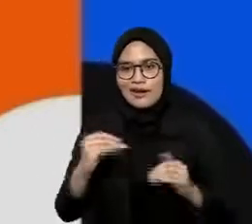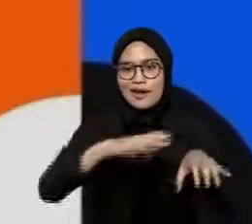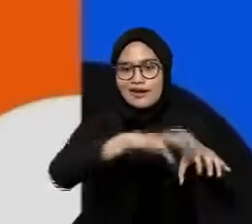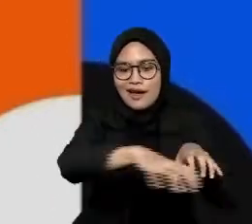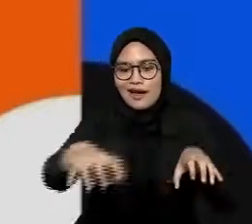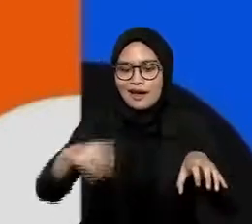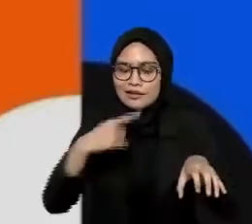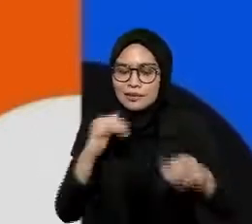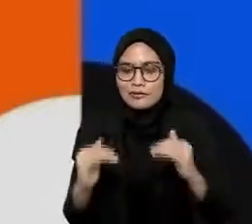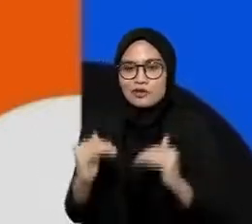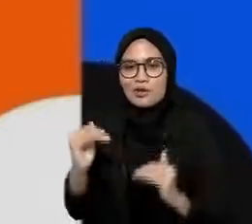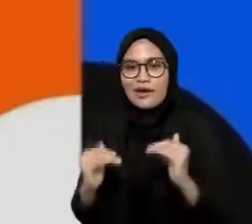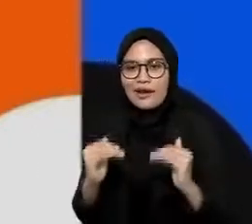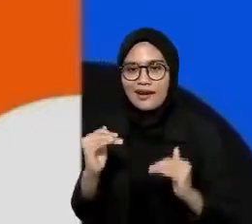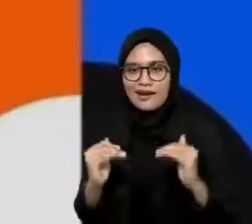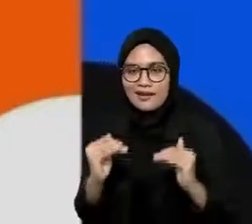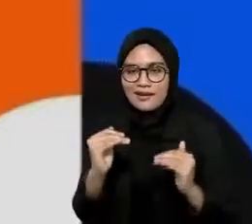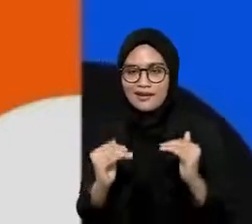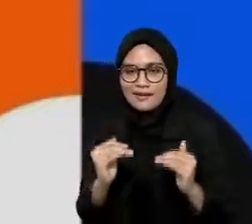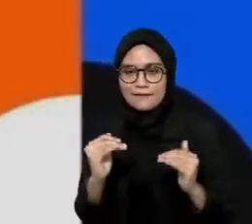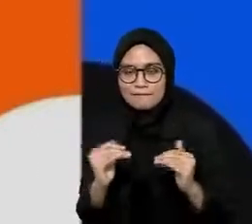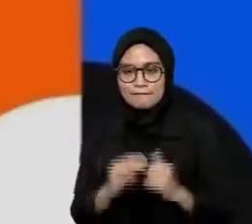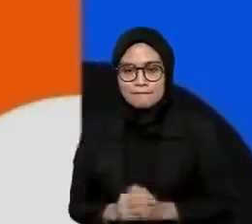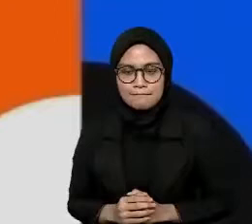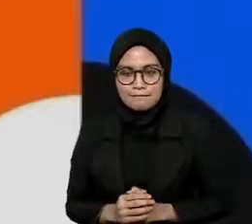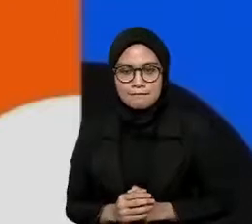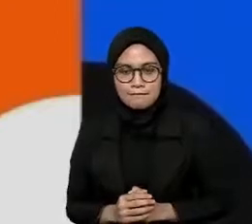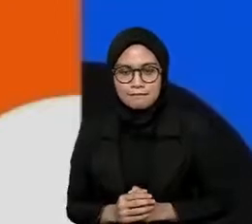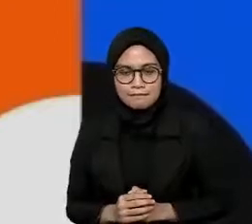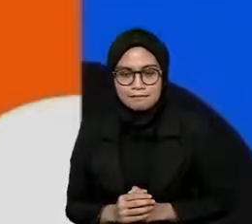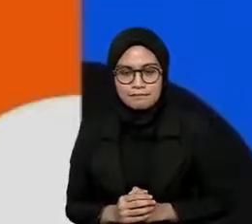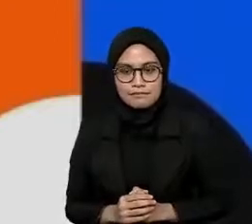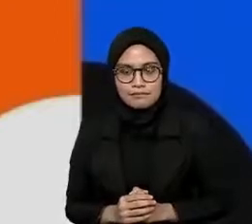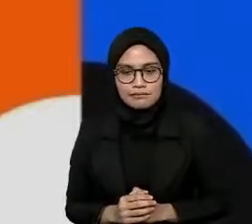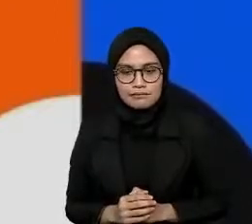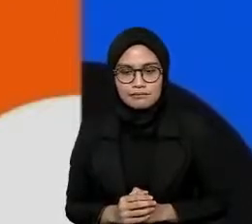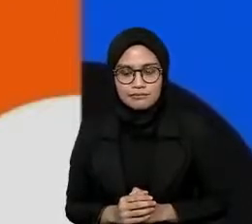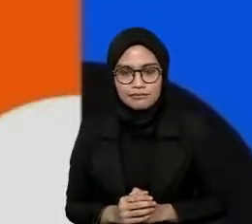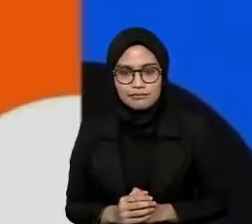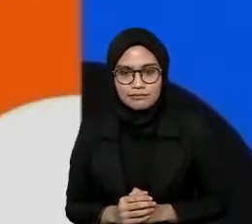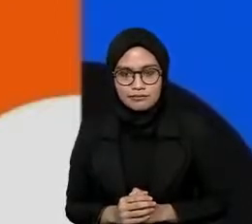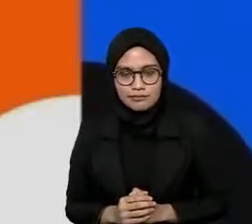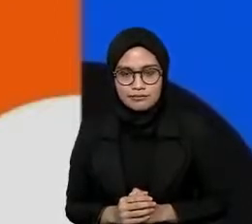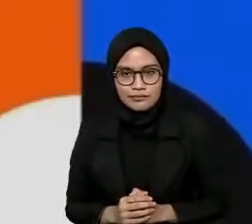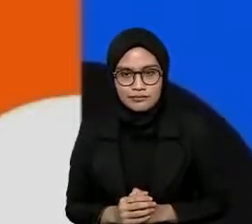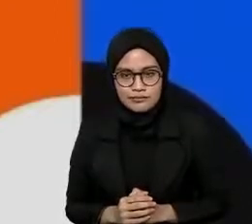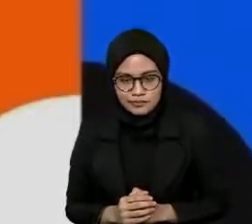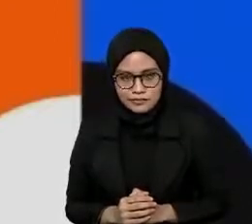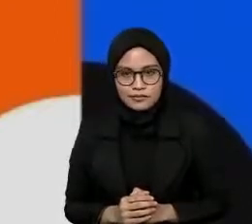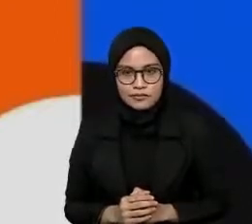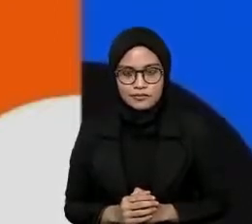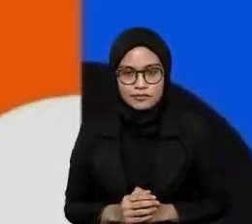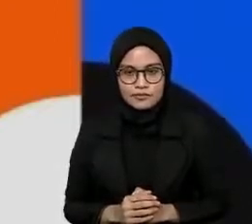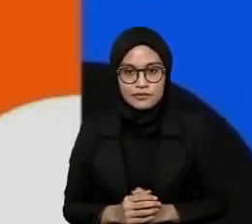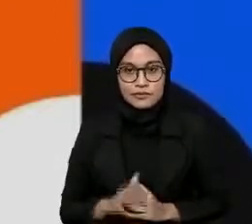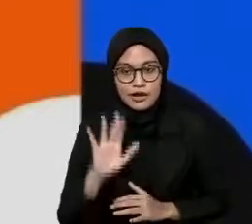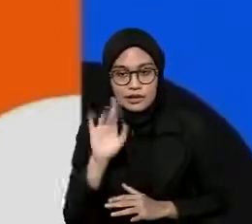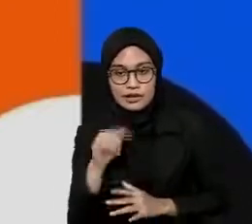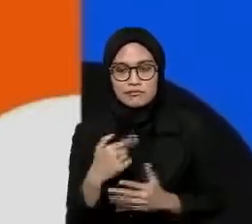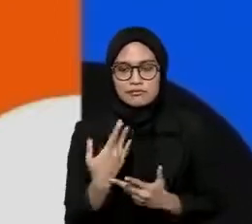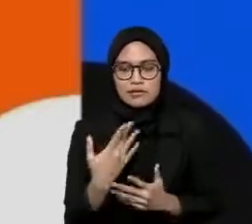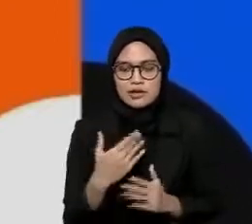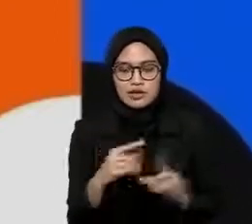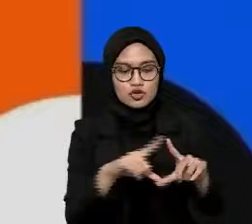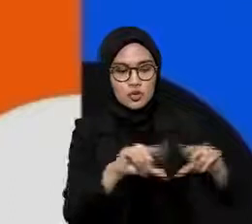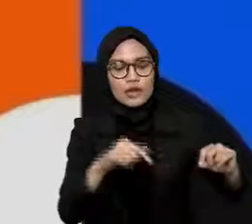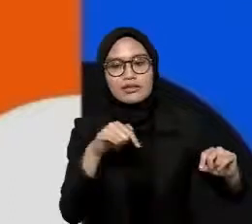tergantung dari level PPKM-nya, dan ini nanti akan merujuk kepada apa yang ditetapkan di dalam Inmendagri maupun dalam